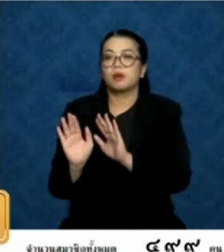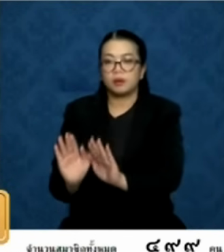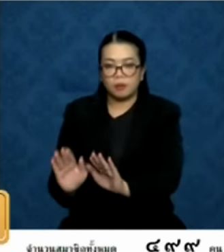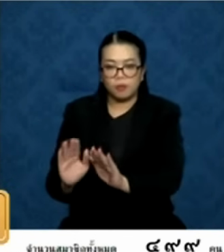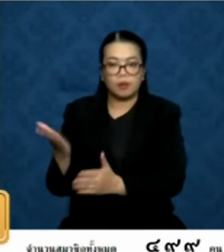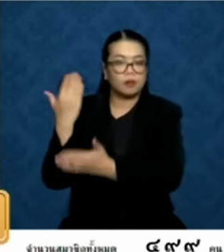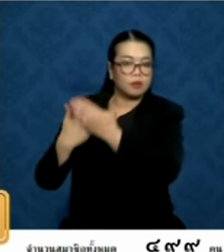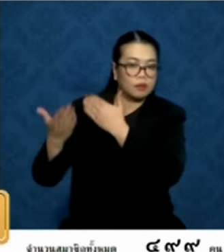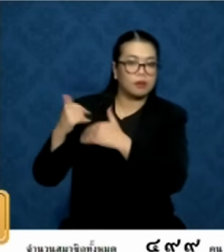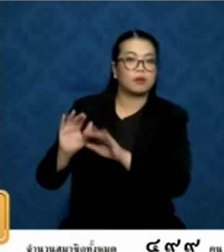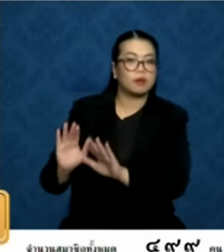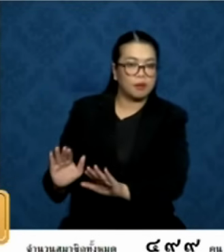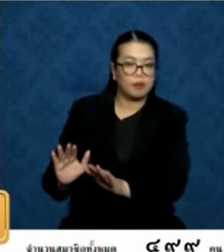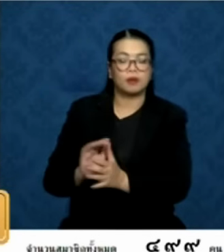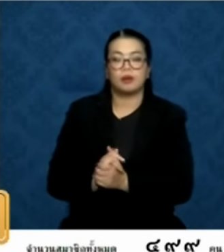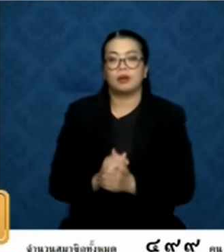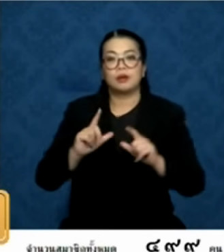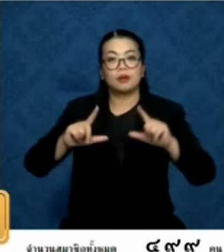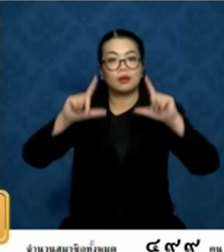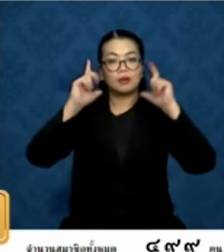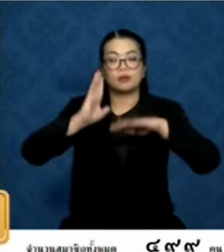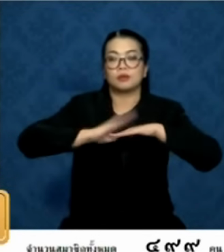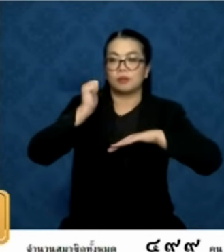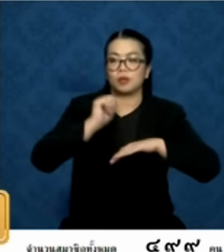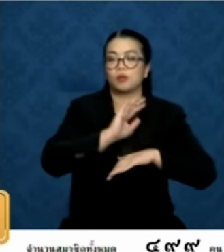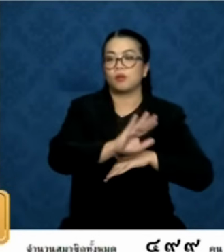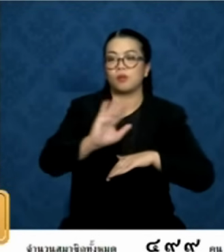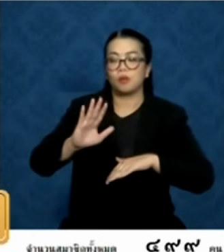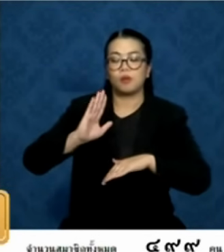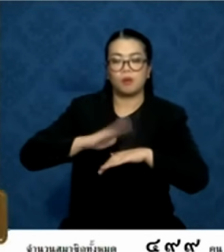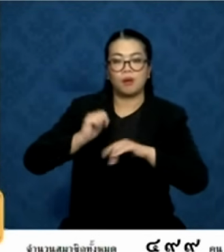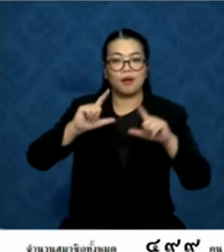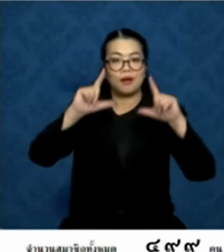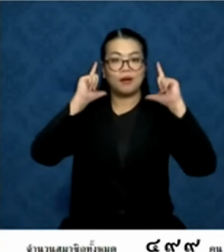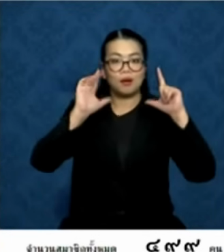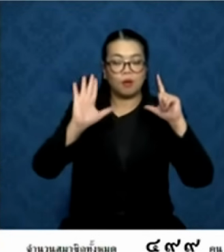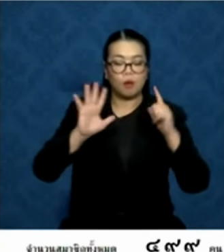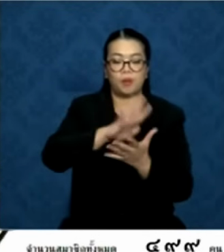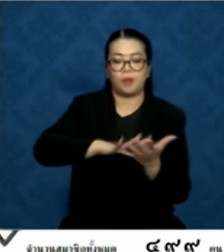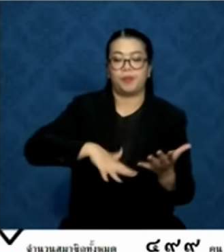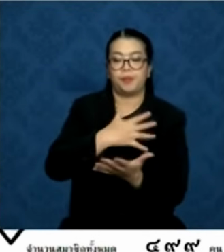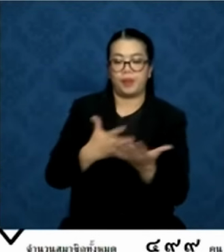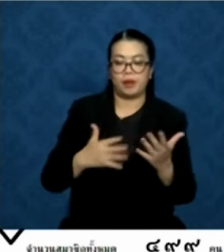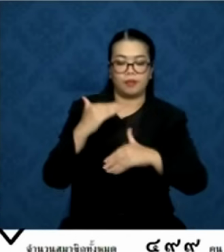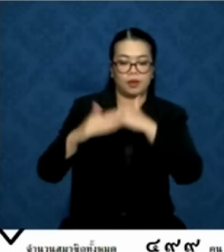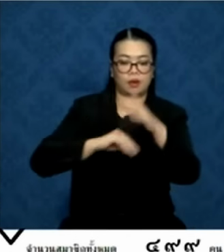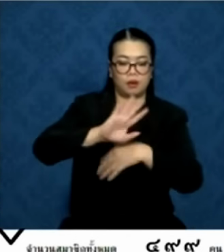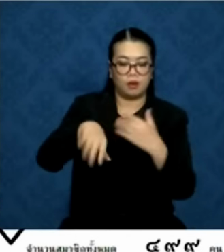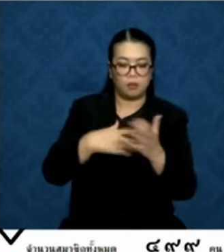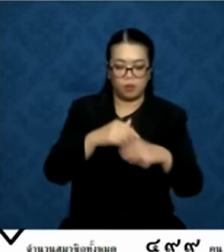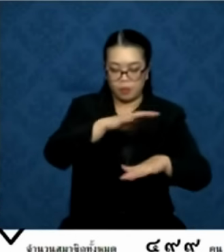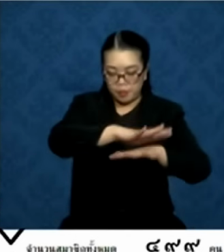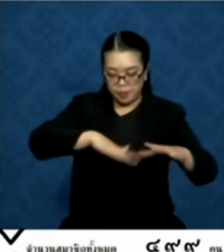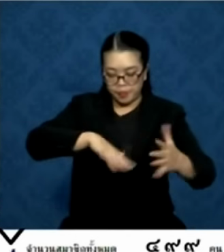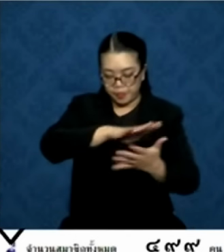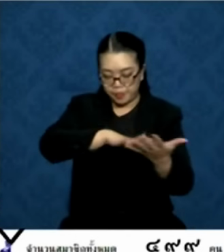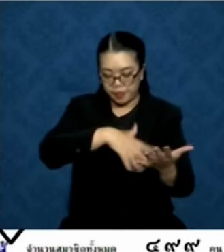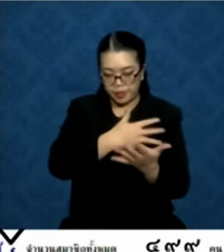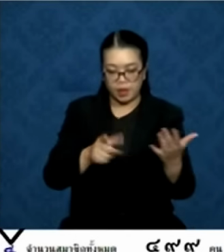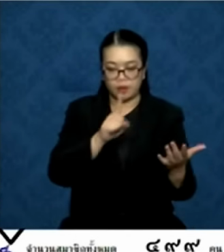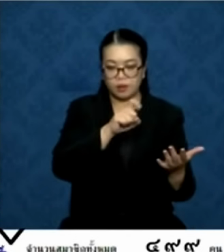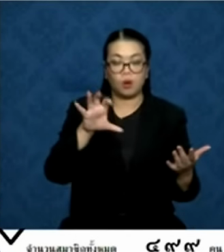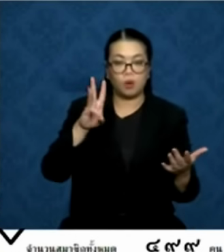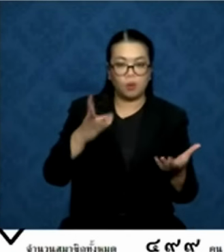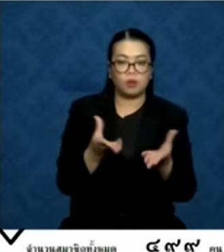พณีและอัตลักษณ์ท้องถิ่นโดยสนับสนุนการวางผังเมือง106ผังและจัดรูปที่ดิ